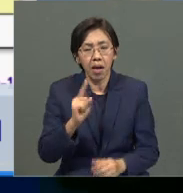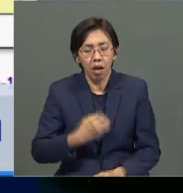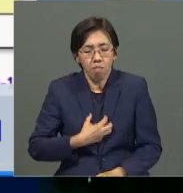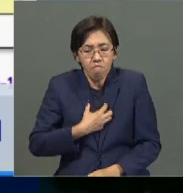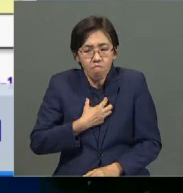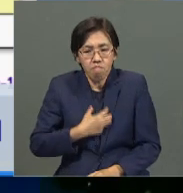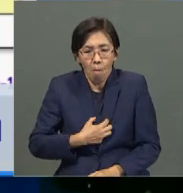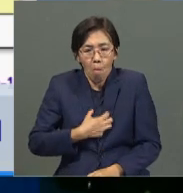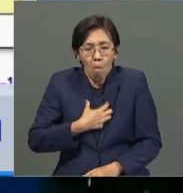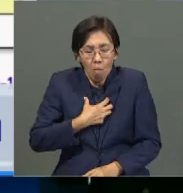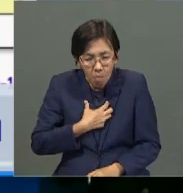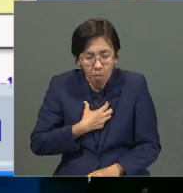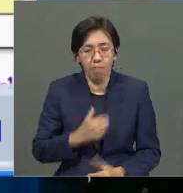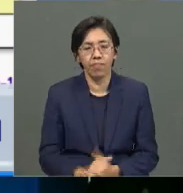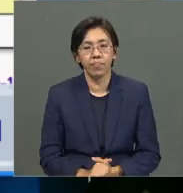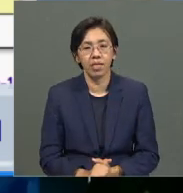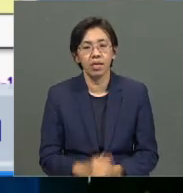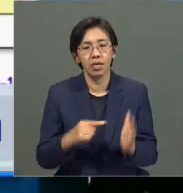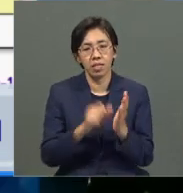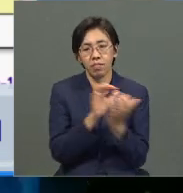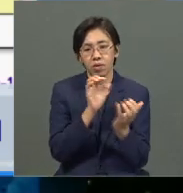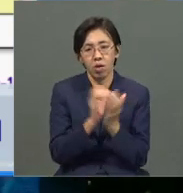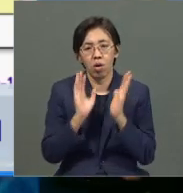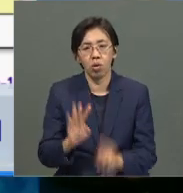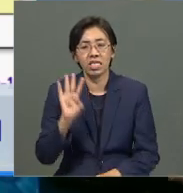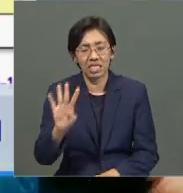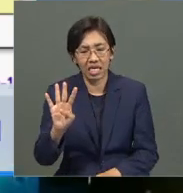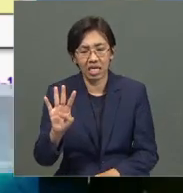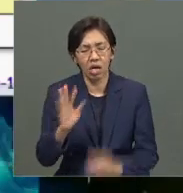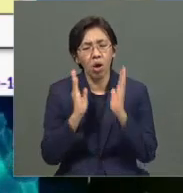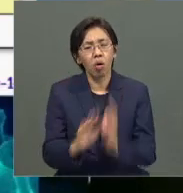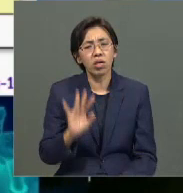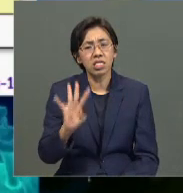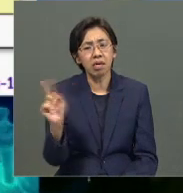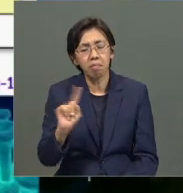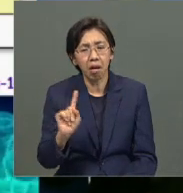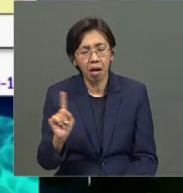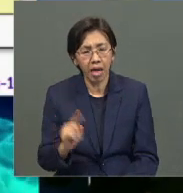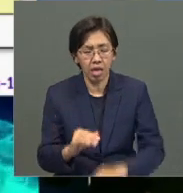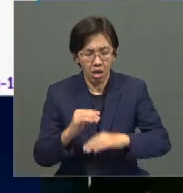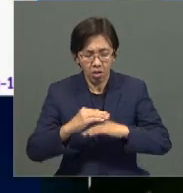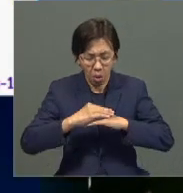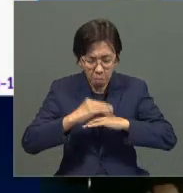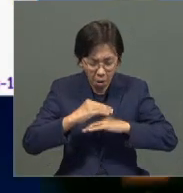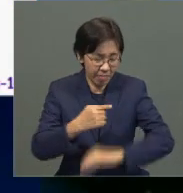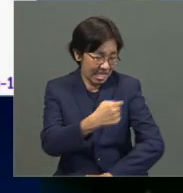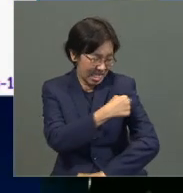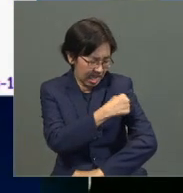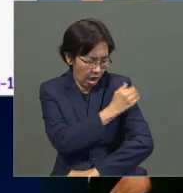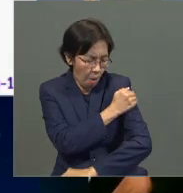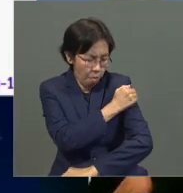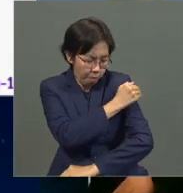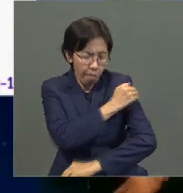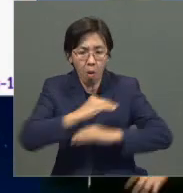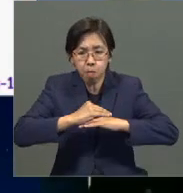ไส้เท่านั้นส่วนที่จังหวัดสมุทรปราการ4คนค่ะ4คนที่ว่านี้มีอาการบวมแดงบริเวณที่ฉีดเพราะฉ